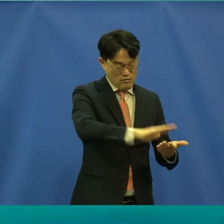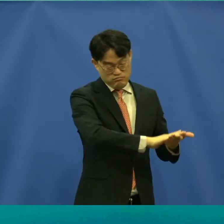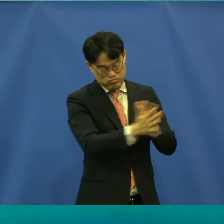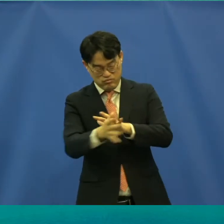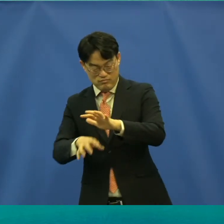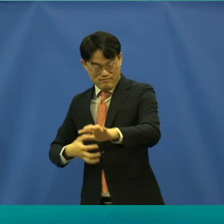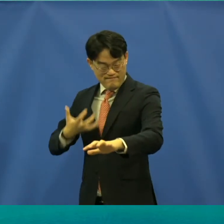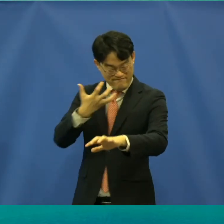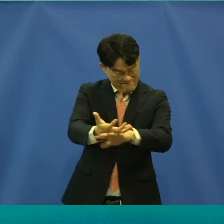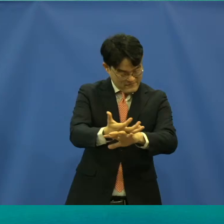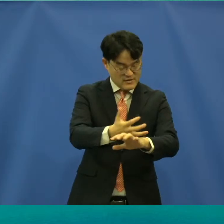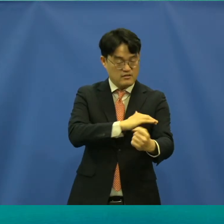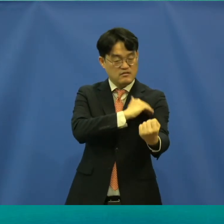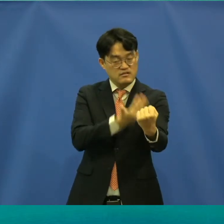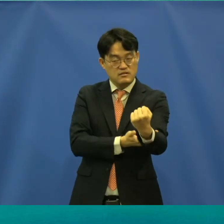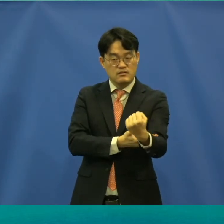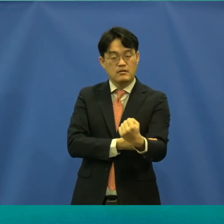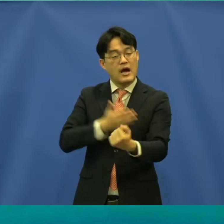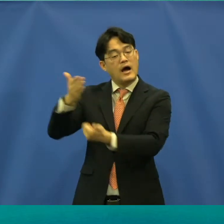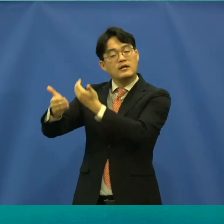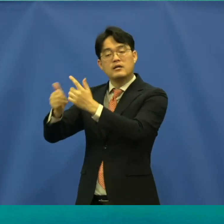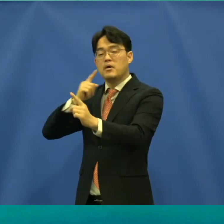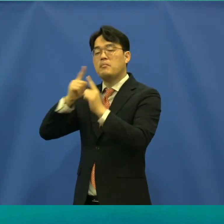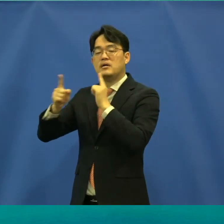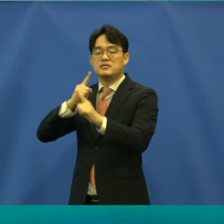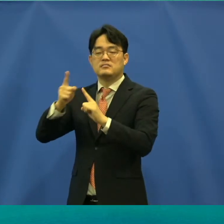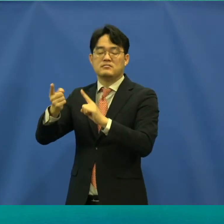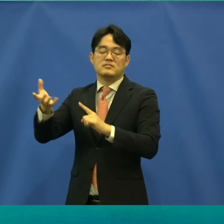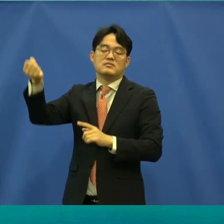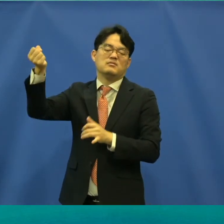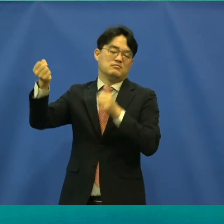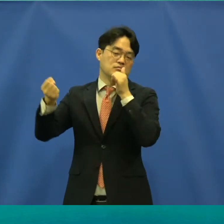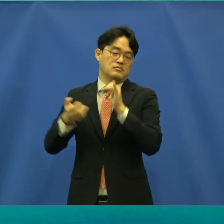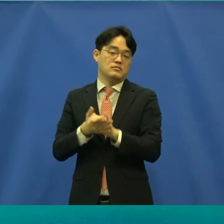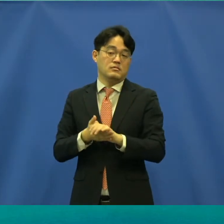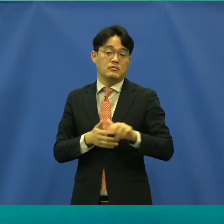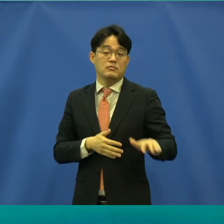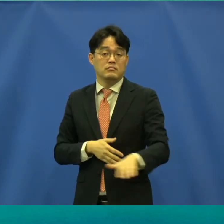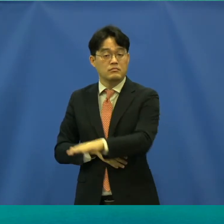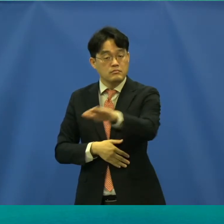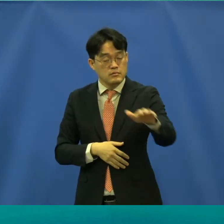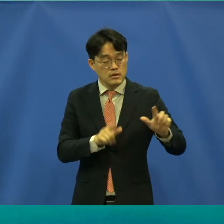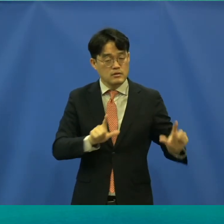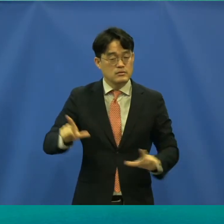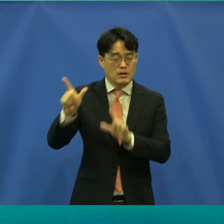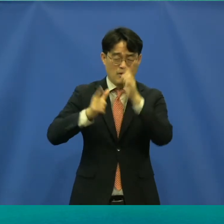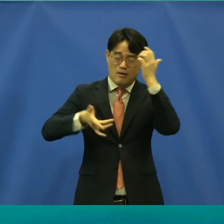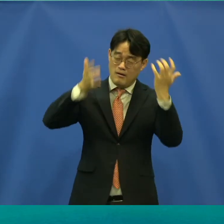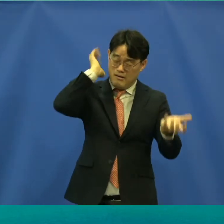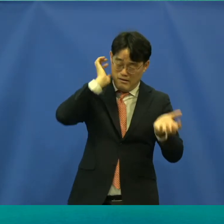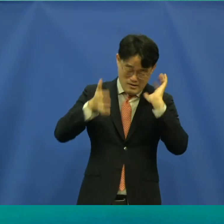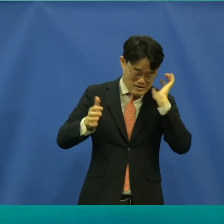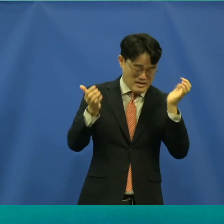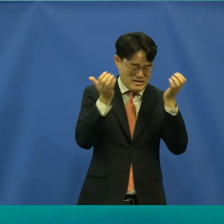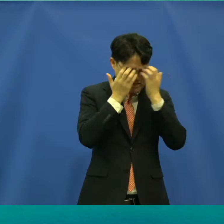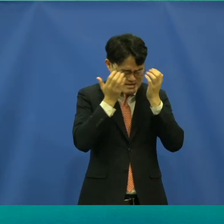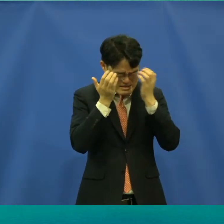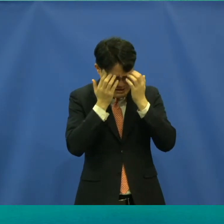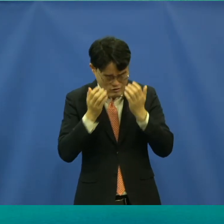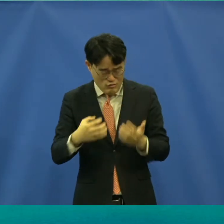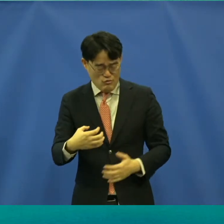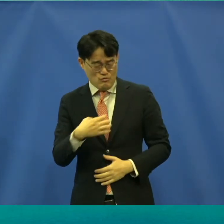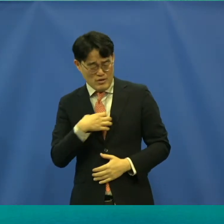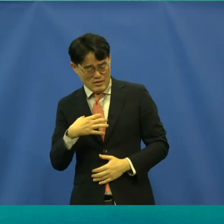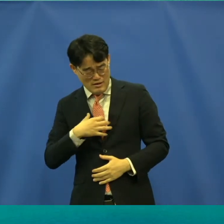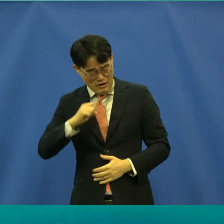말씀 안에 있습니다. 여러분, 우리가 위기에 빠지고 혼란에 빠지고 삶이 우리 인생의 모든 게 다 뒤엉켜 있고 내 삶이 그냥